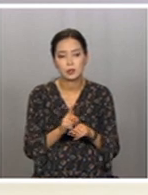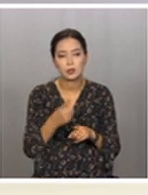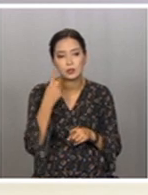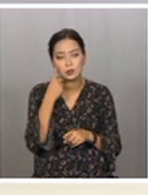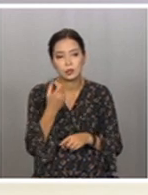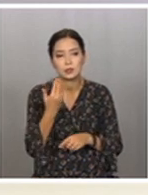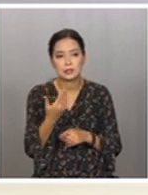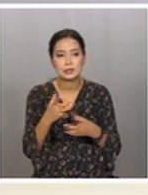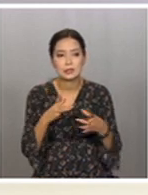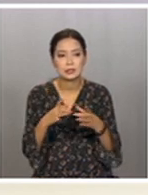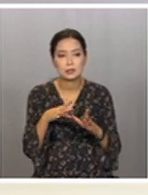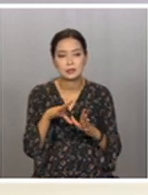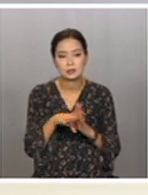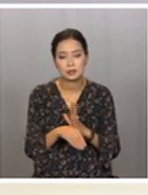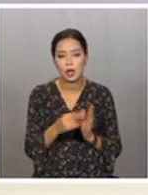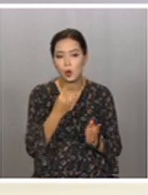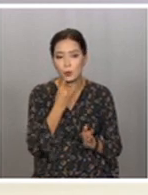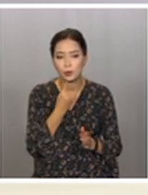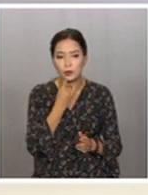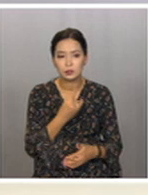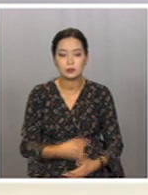тұратын аккумулятор.